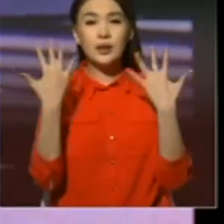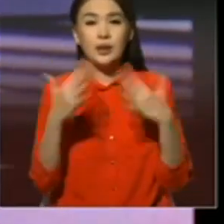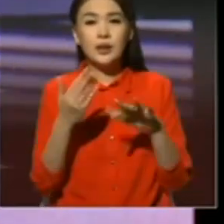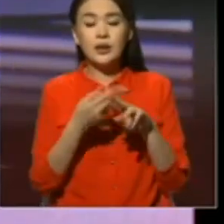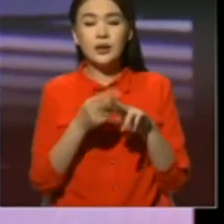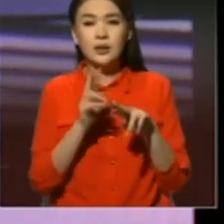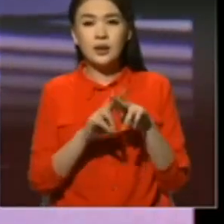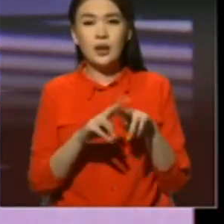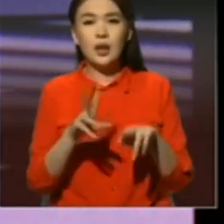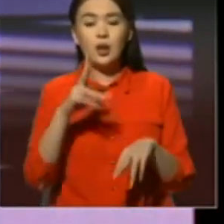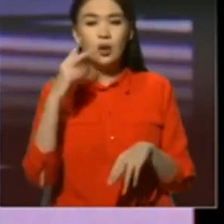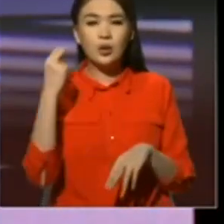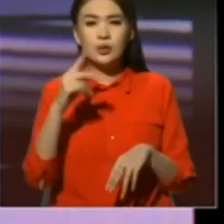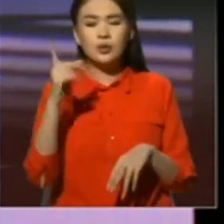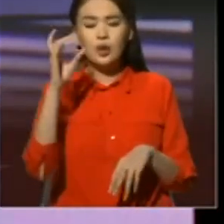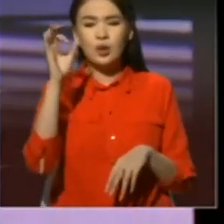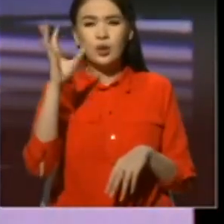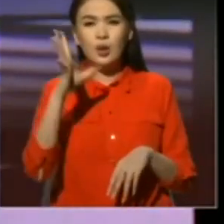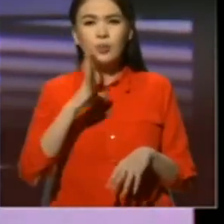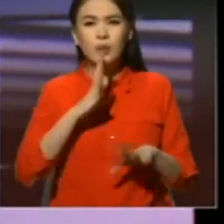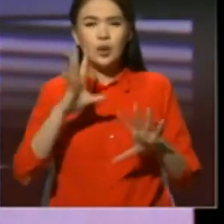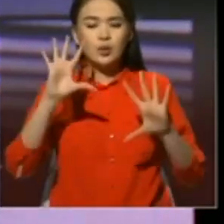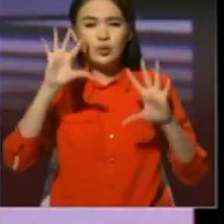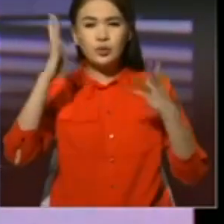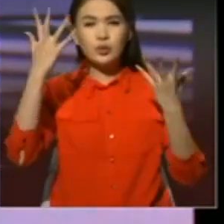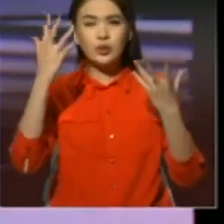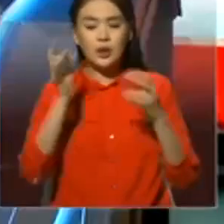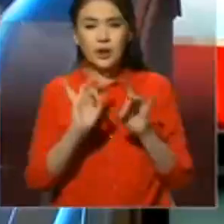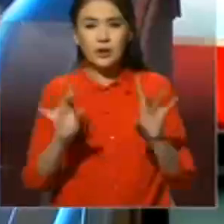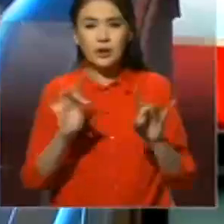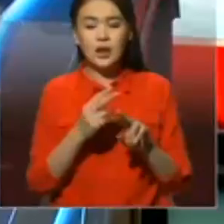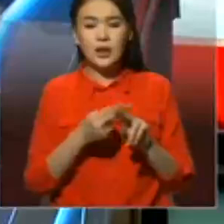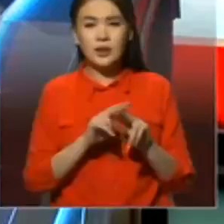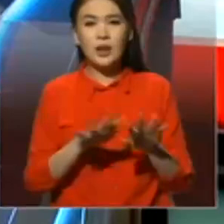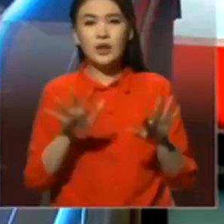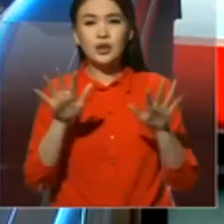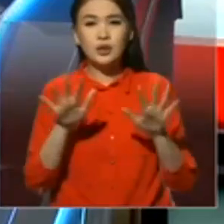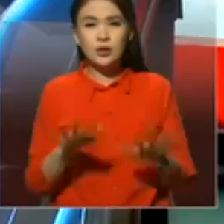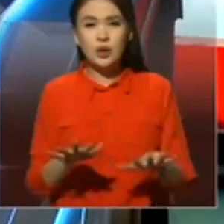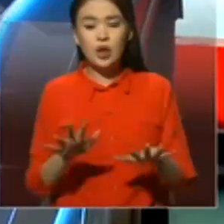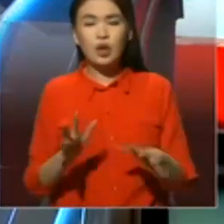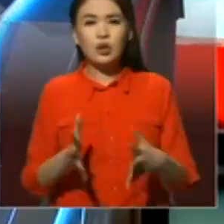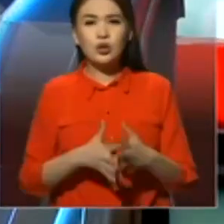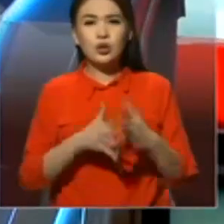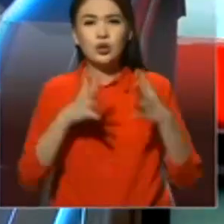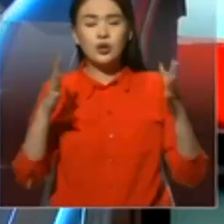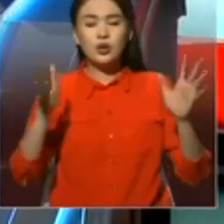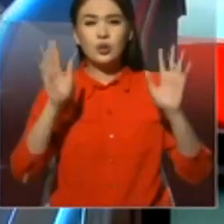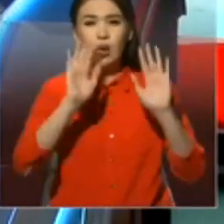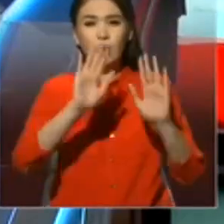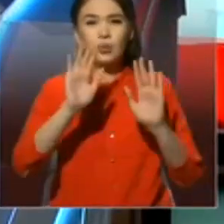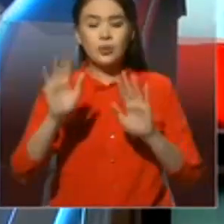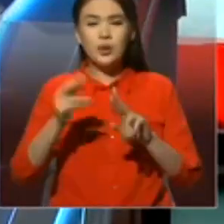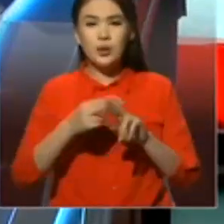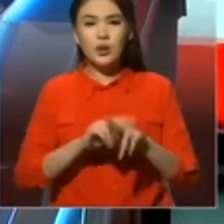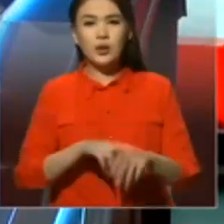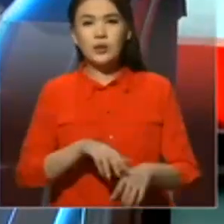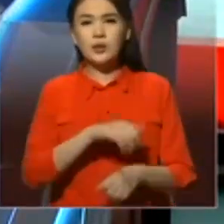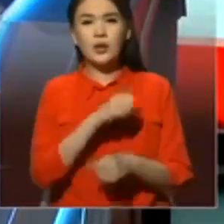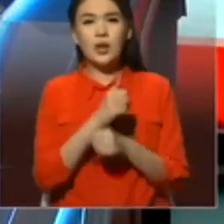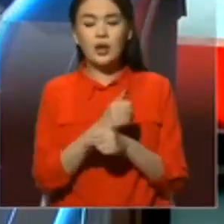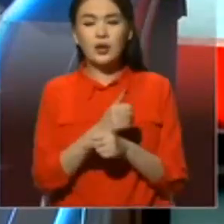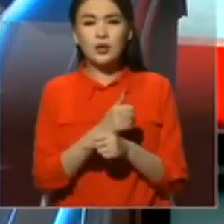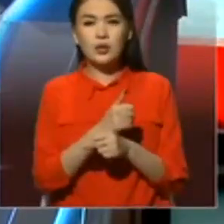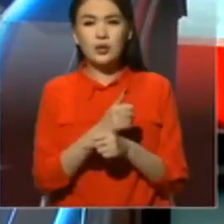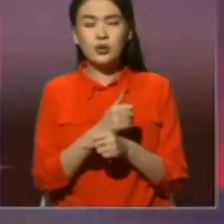бір керемет оқиғаны айтып берейін. Ол жерге мысалы сол үлкен көрмеге мынау тақ мұрагер,